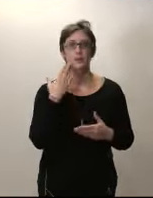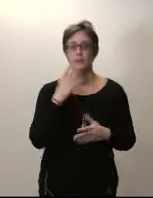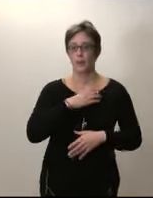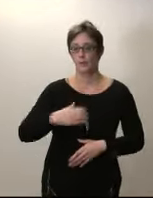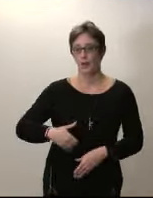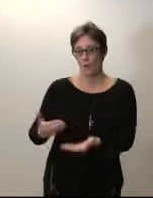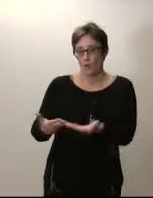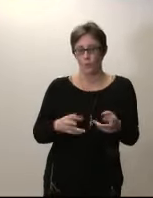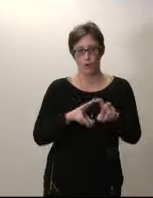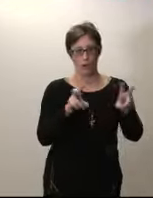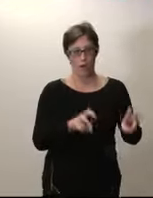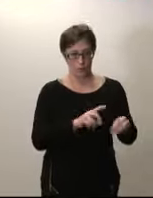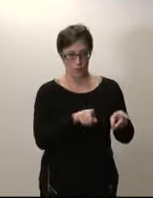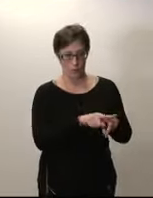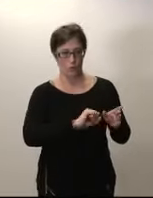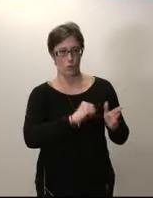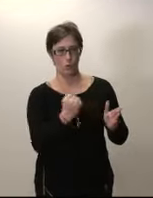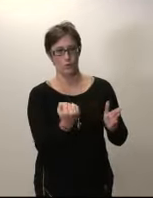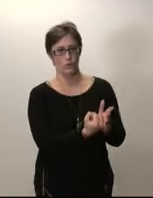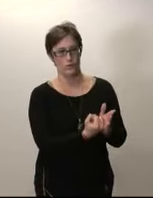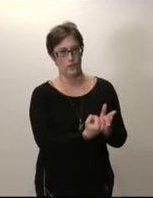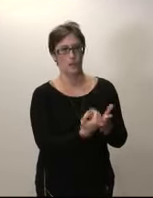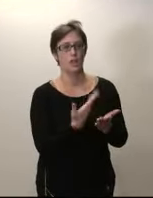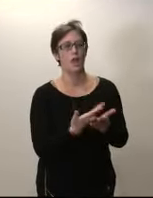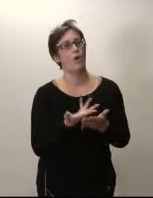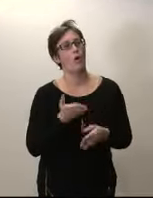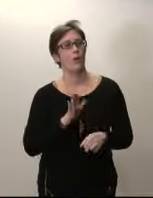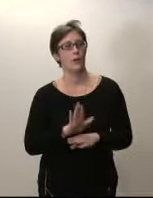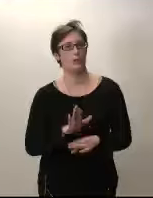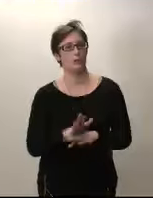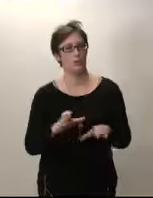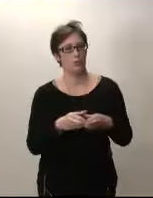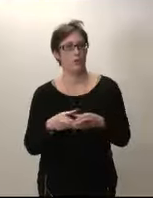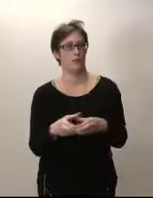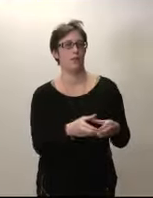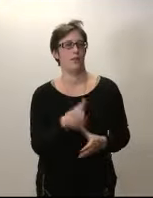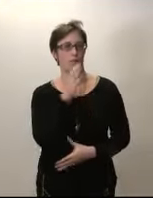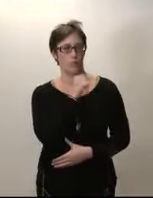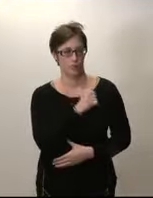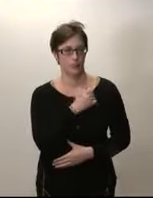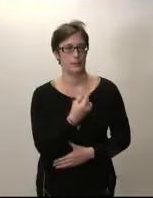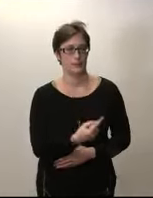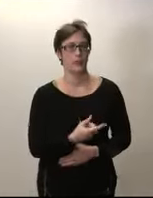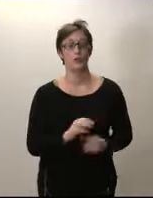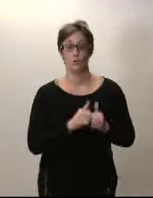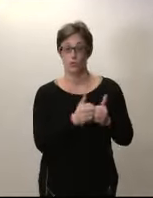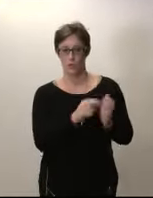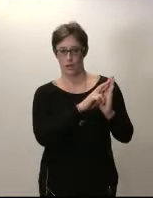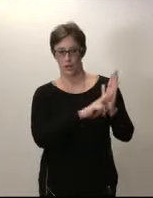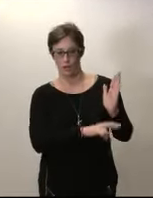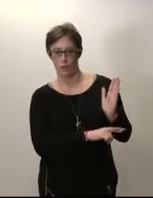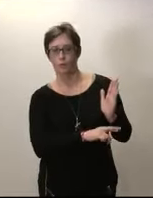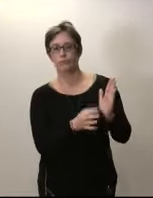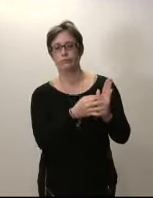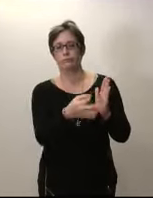authentifie l'acte, il ne peut pas représenter la collectivité. Ainsi que le prévoit la réglementation, le conseil